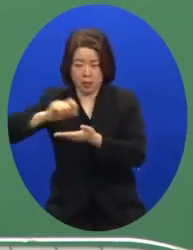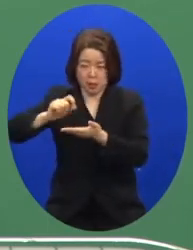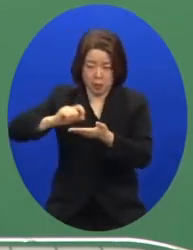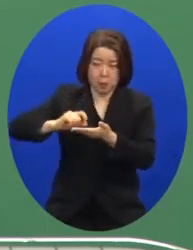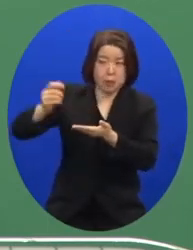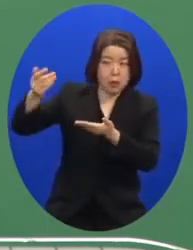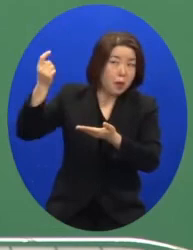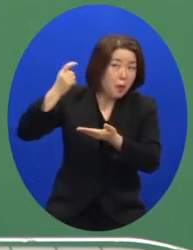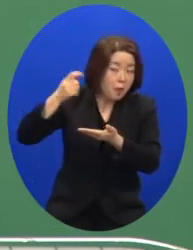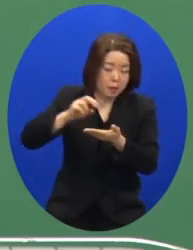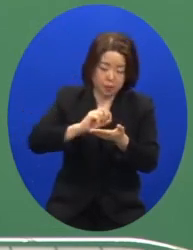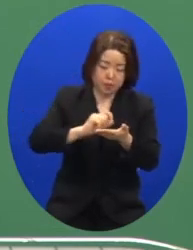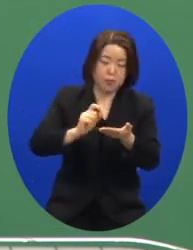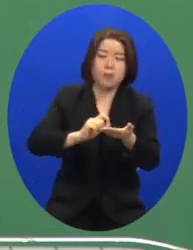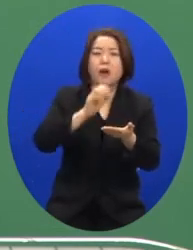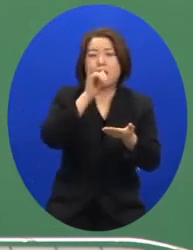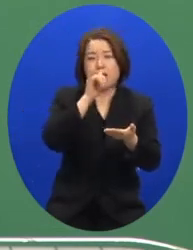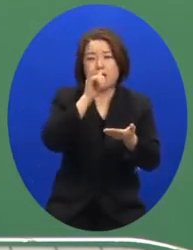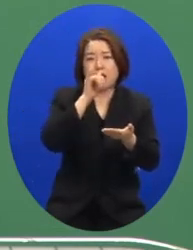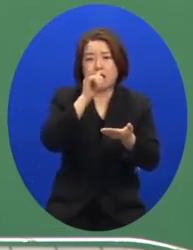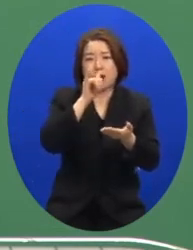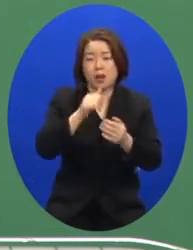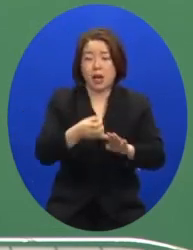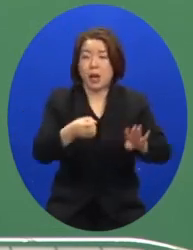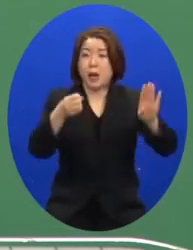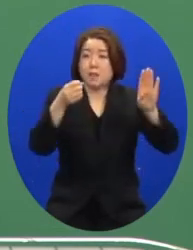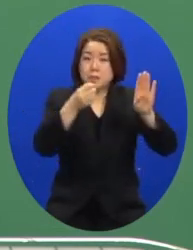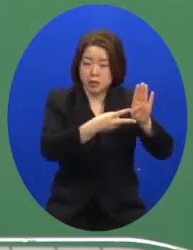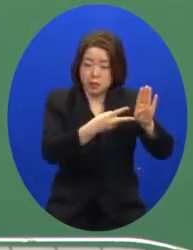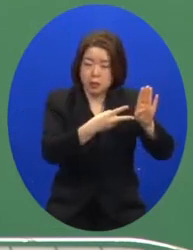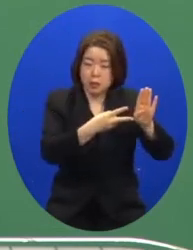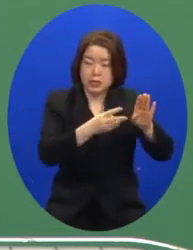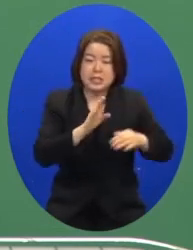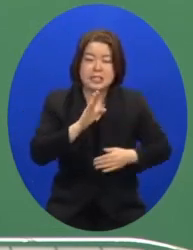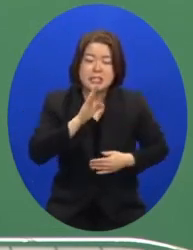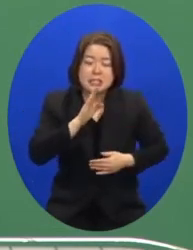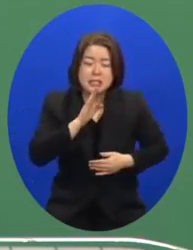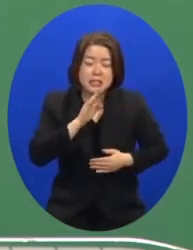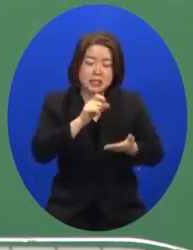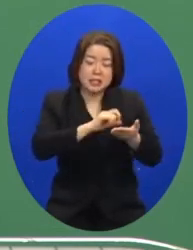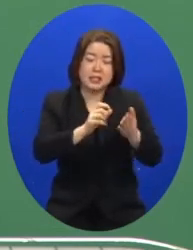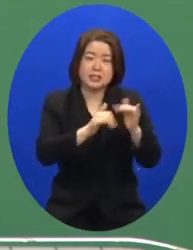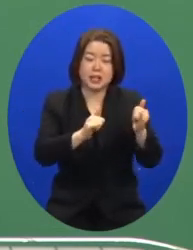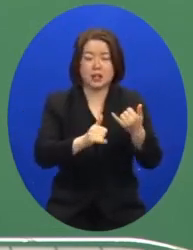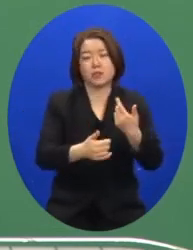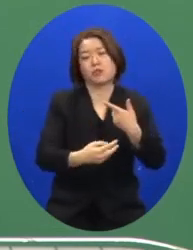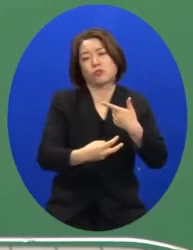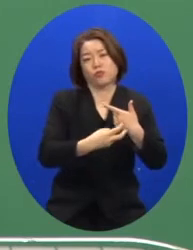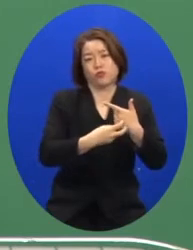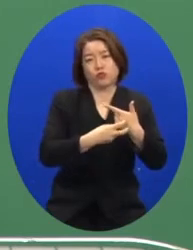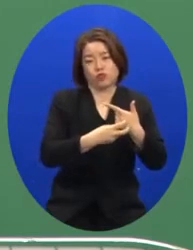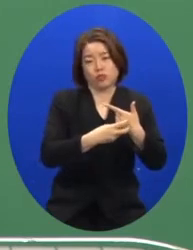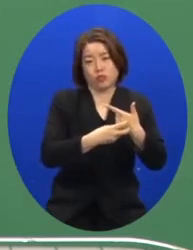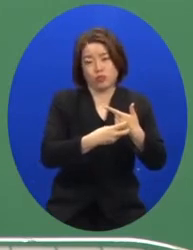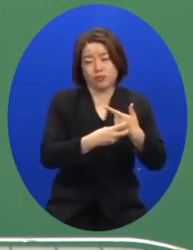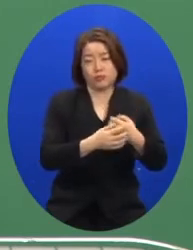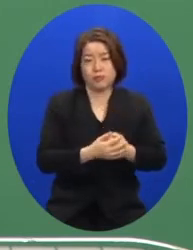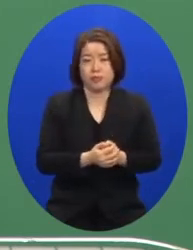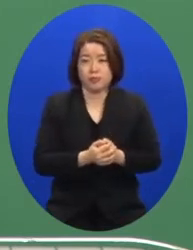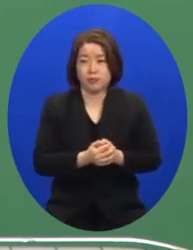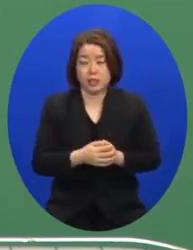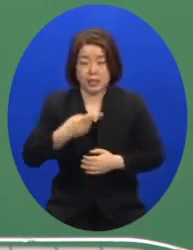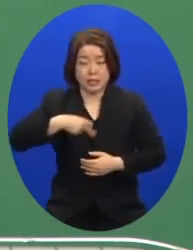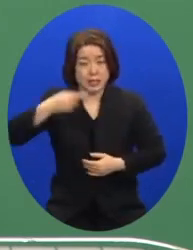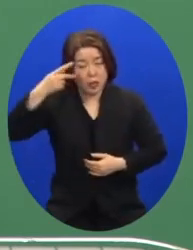쓴 사람입니다 빌립보서 의 실제 쓴 사람은 누가 예요 그 누가 가 사도 바울을